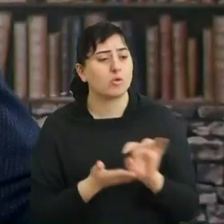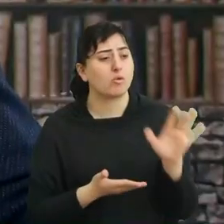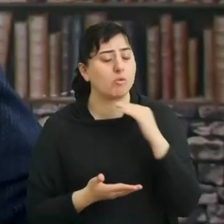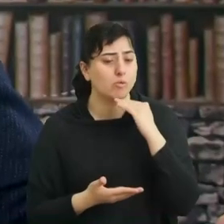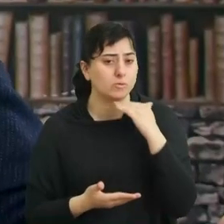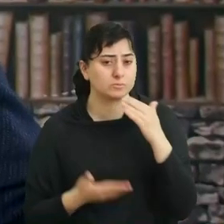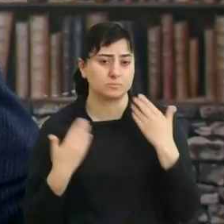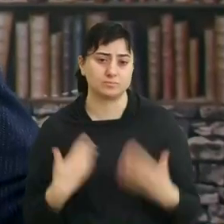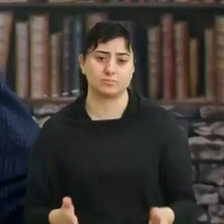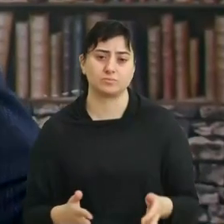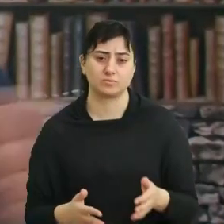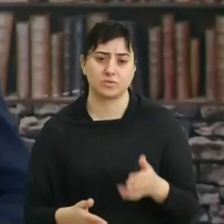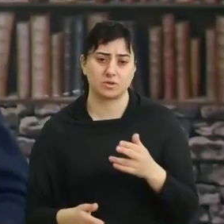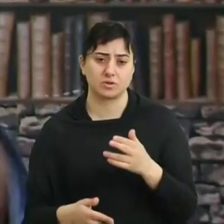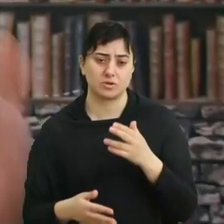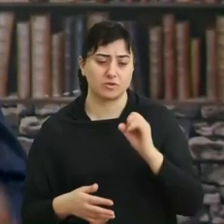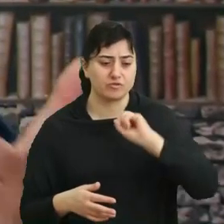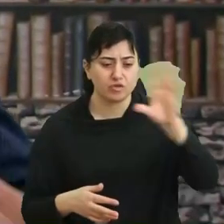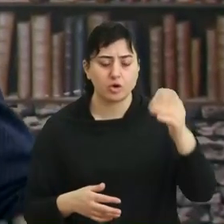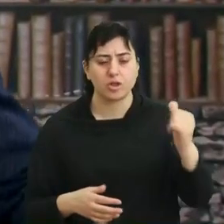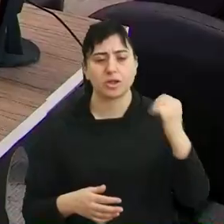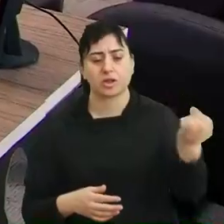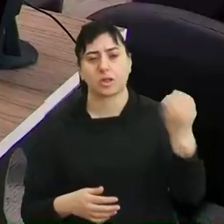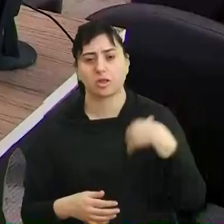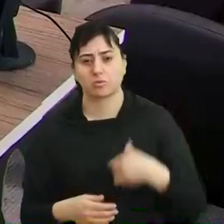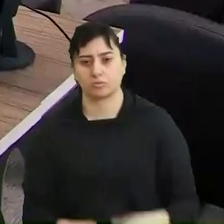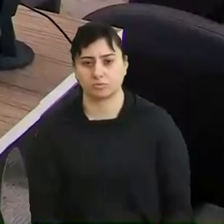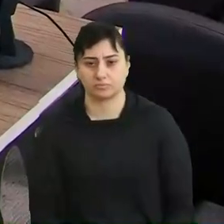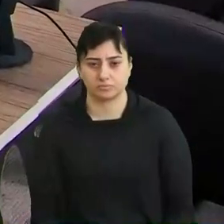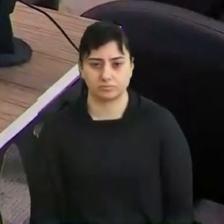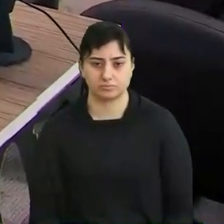ya. Bu merak gibi kadın fırlatıyorum, geri geliyor.